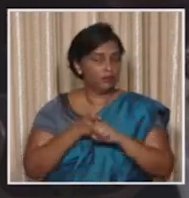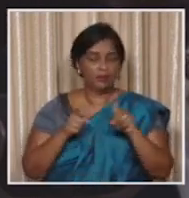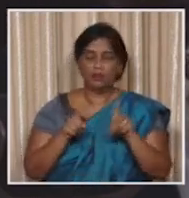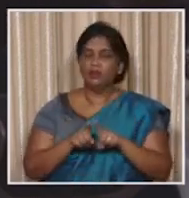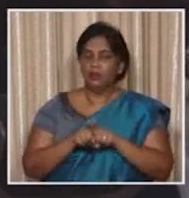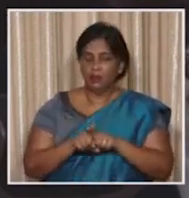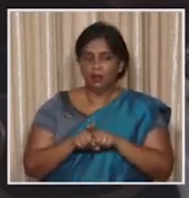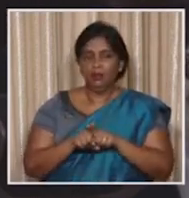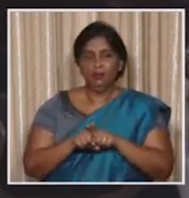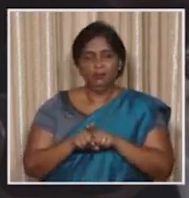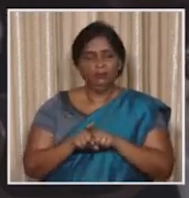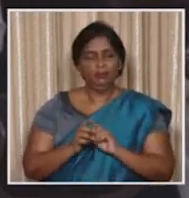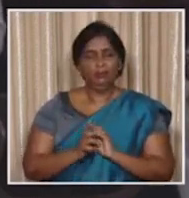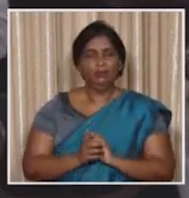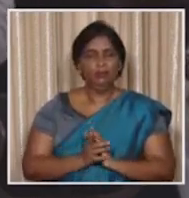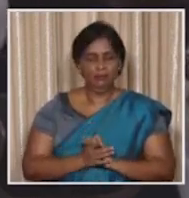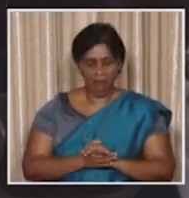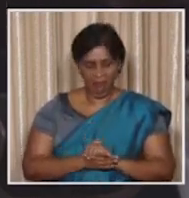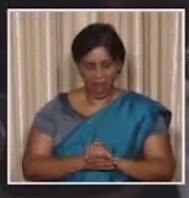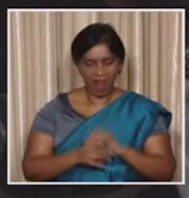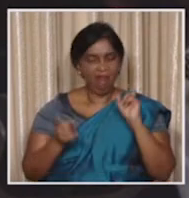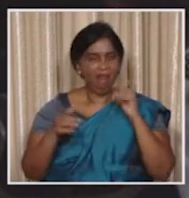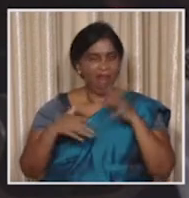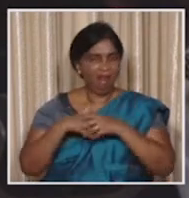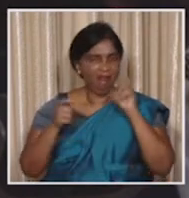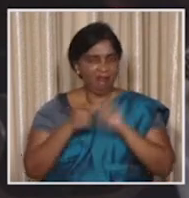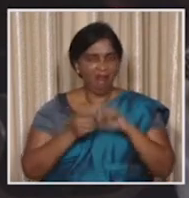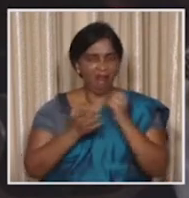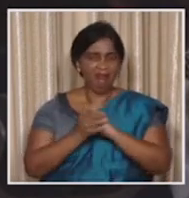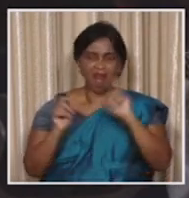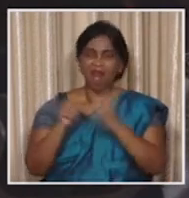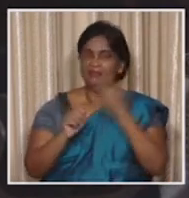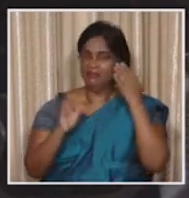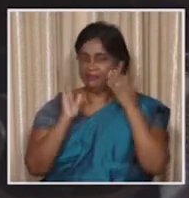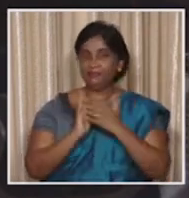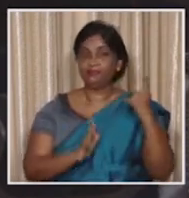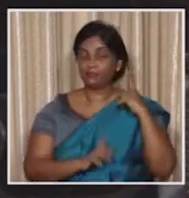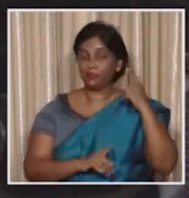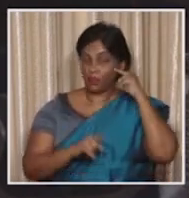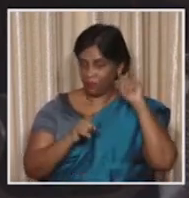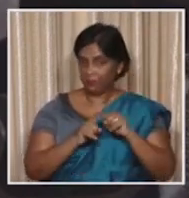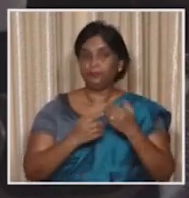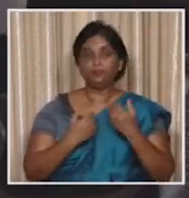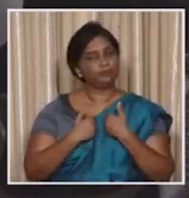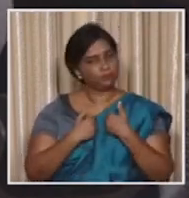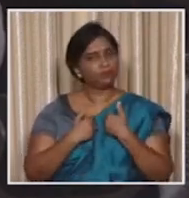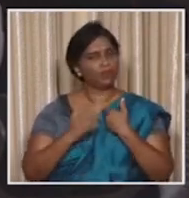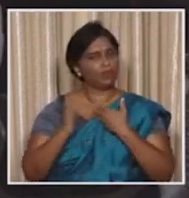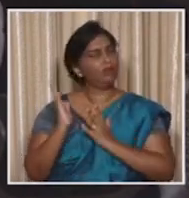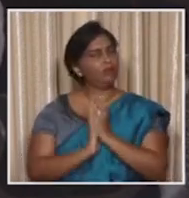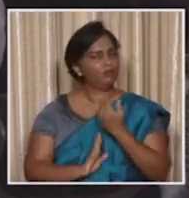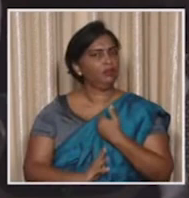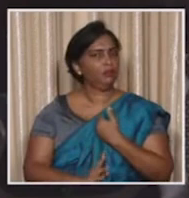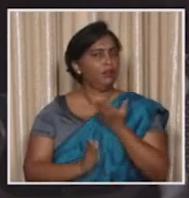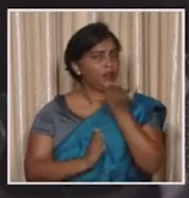விசாரணை நடத்தப்பட வேண்டும் என்று கேட்பது தவறா? இதை நீங்கள் சிந்தித்து பார்க்க வேண்டும். தயவுசெய்து சிங்கள மக்களுக்கு பொய் சொல்லாதீர்கள், சிங்கள மக்களுக்கு